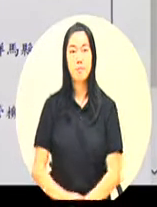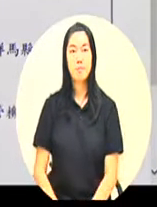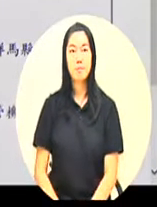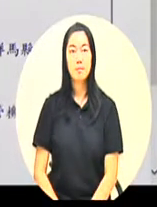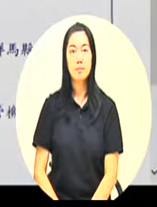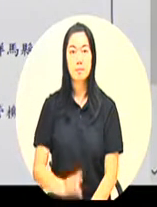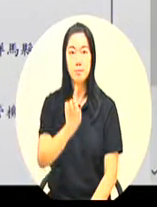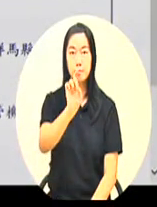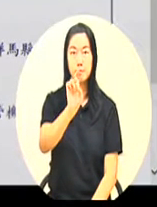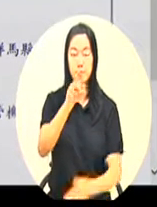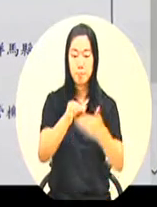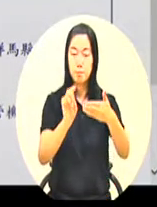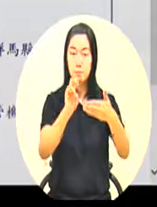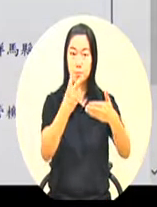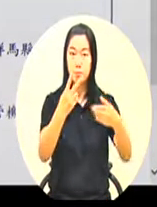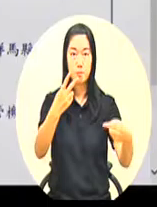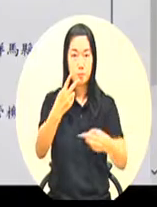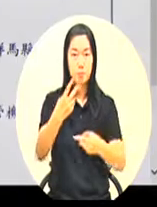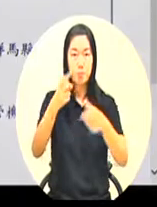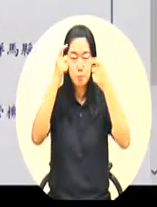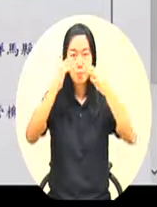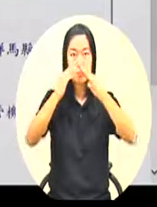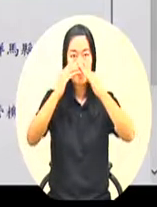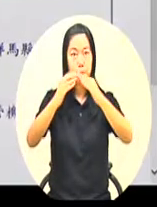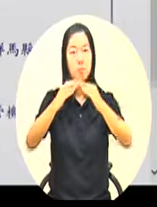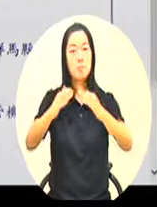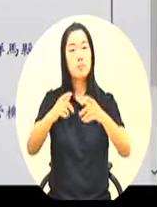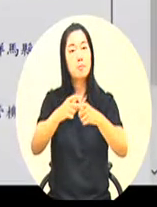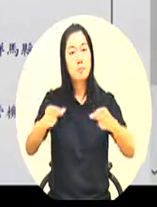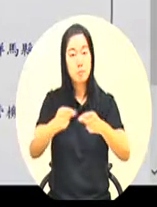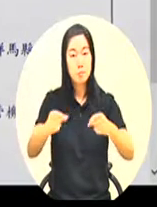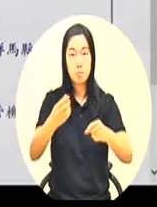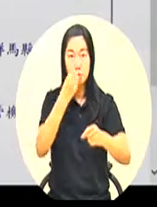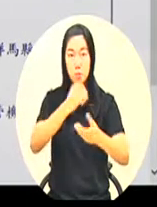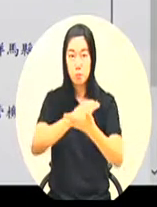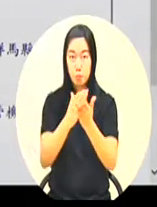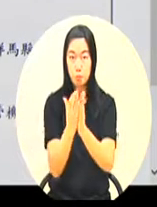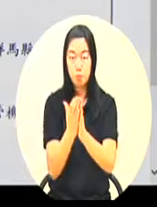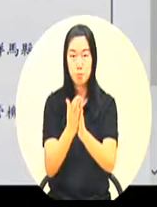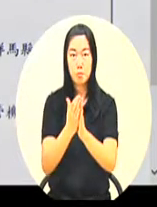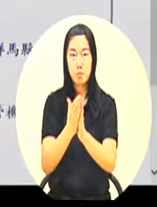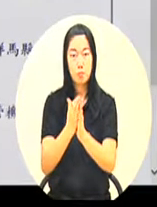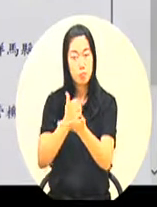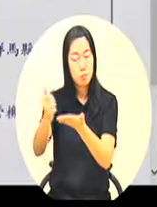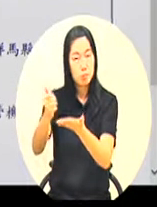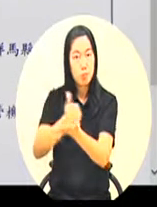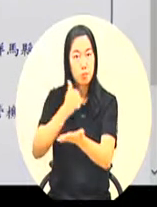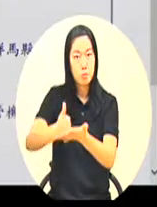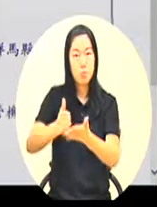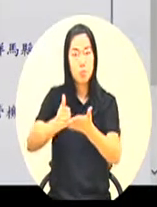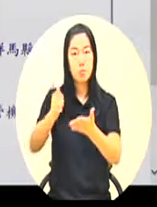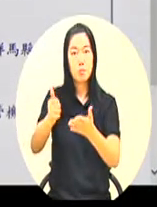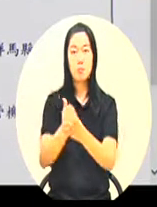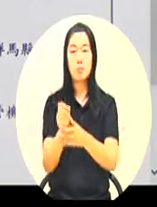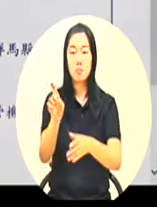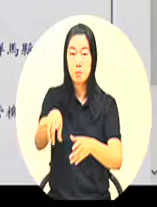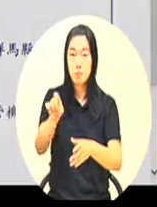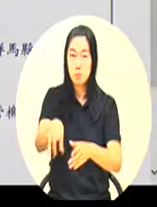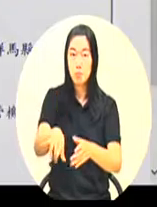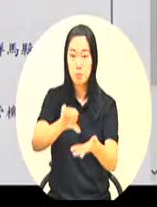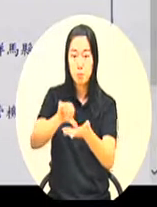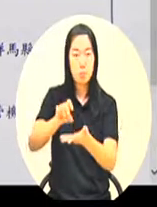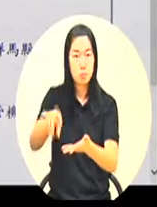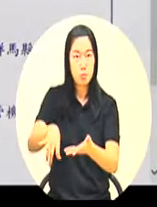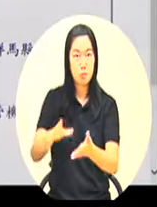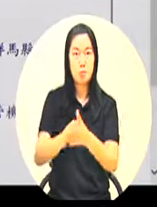第十二条之一，于本市流通之日本食品，应标示产地挂乎都道府县。日本